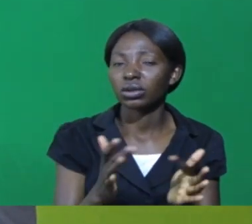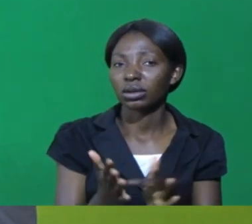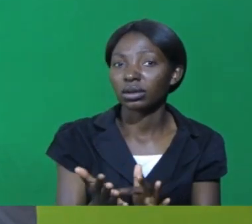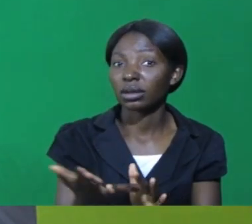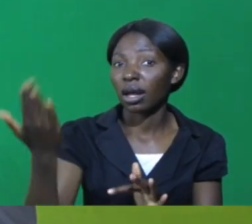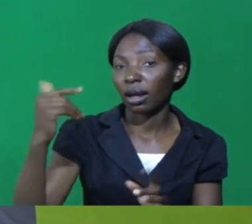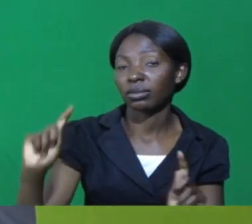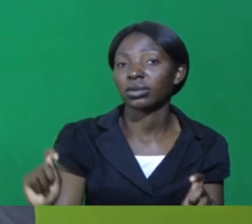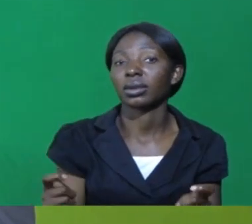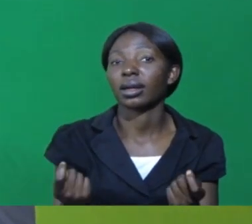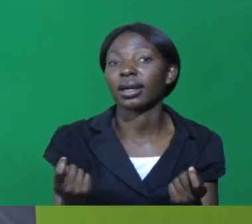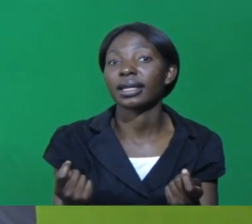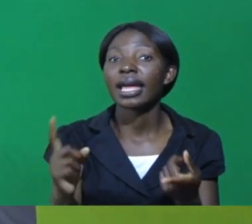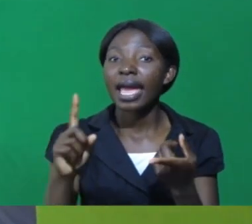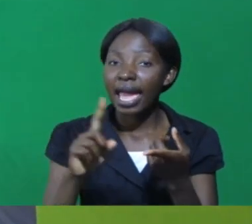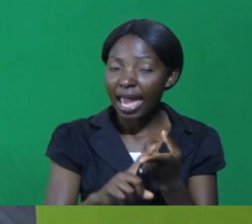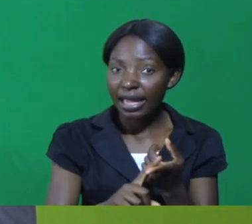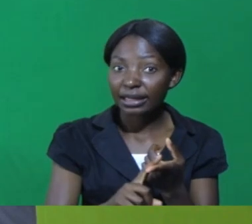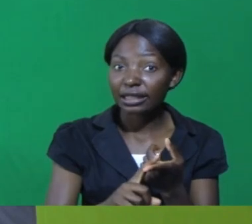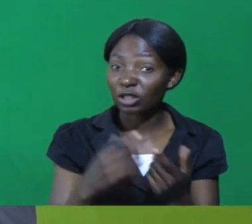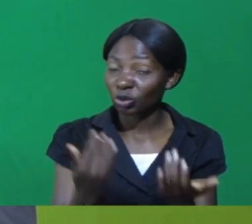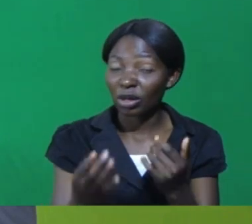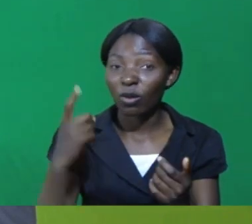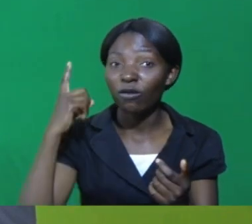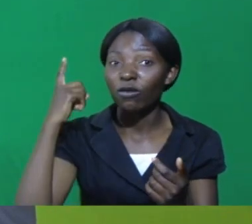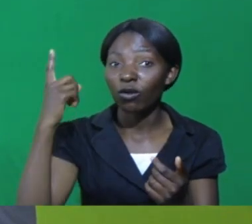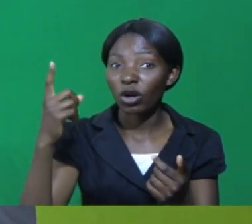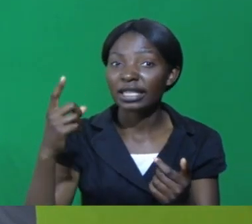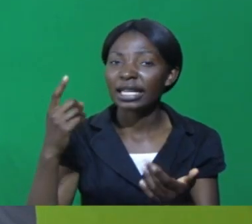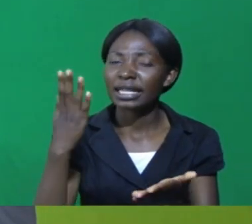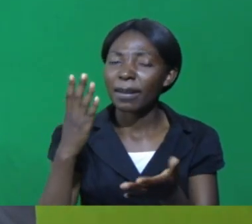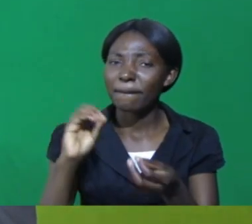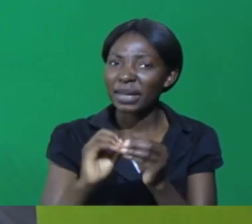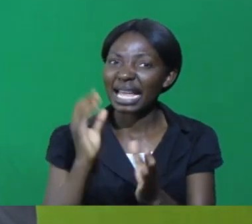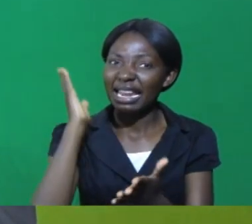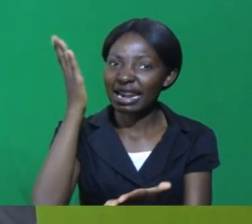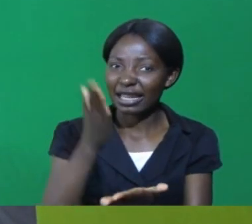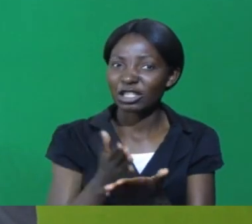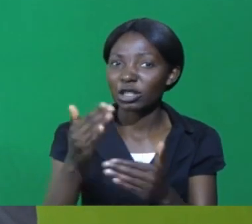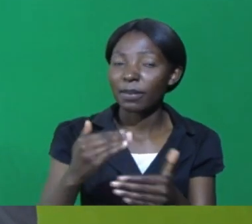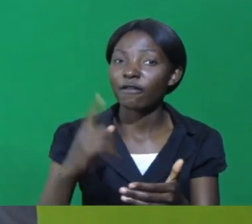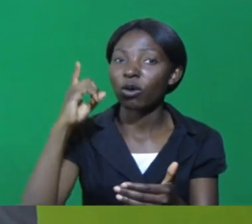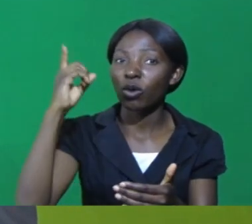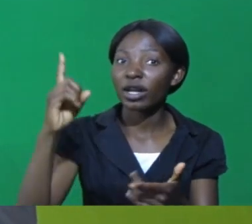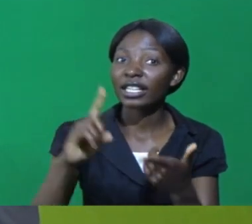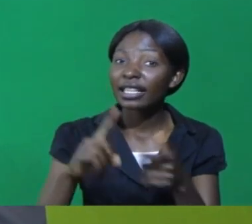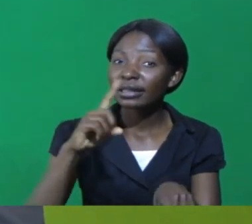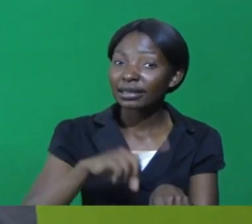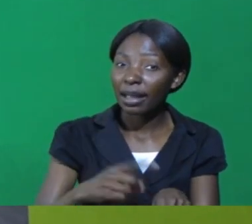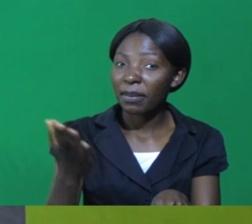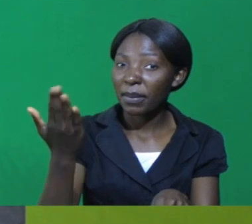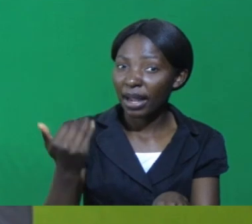achisvika. Vatsvene vokumusoro-soro vakaruramisirwa, nguva ikasvika yokuti